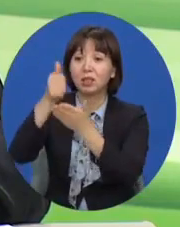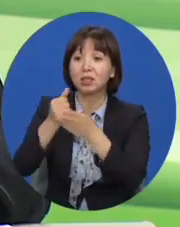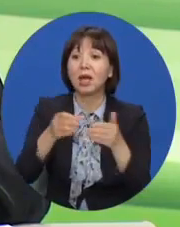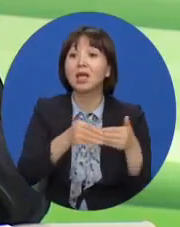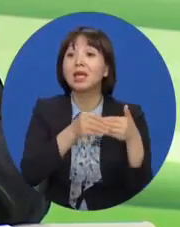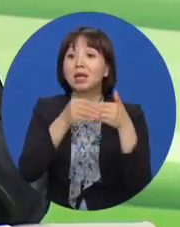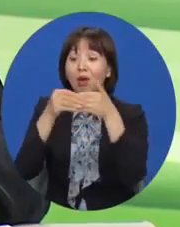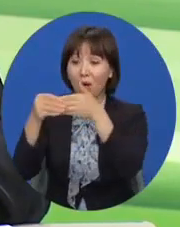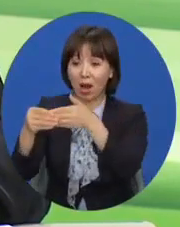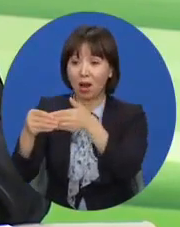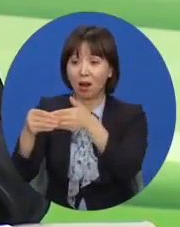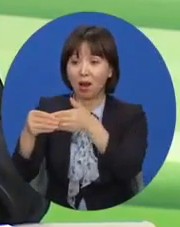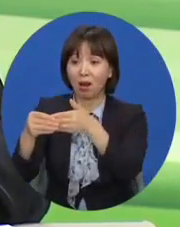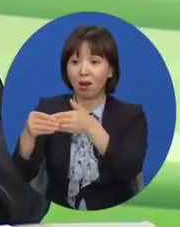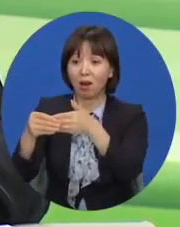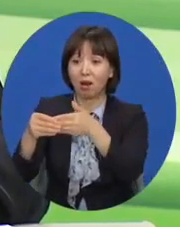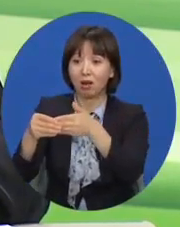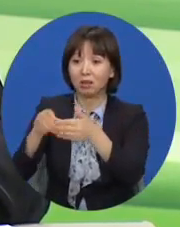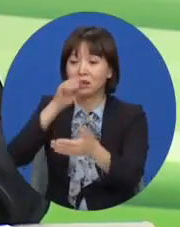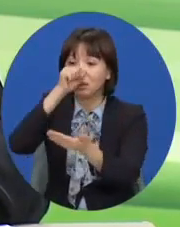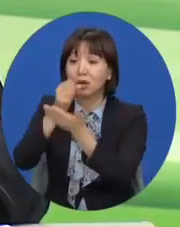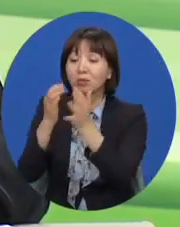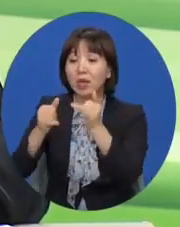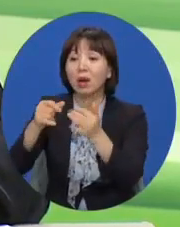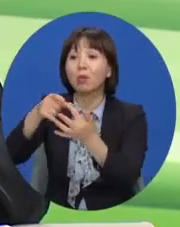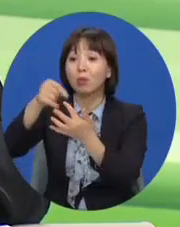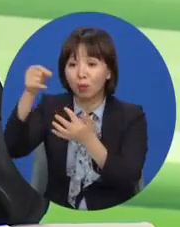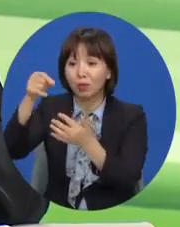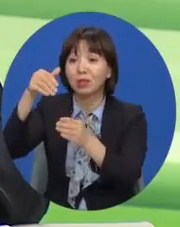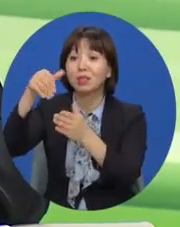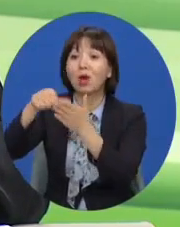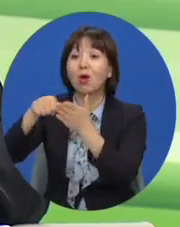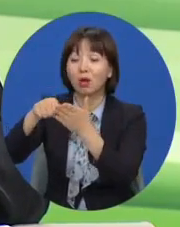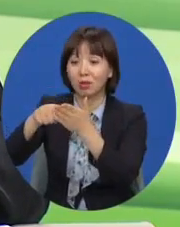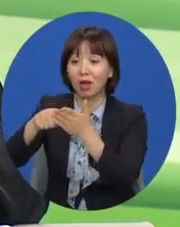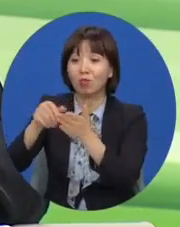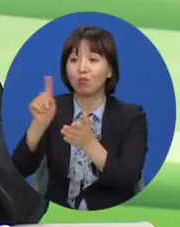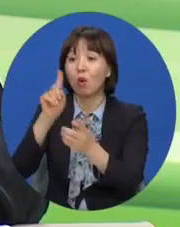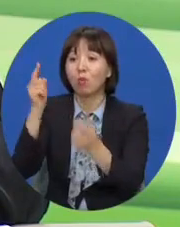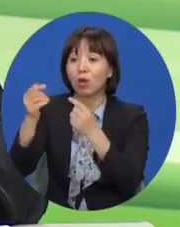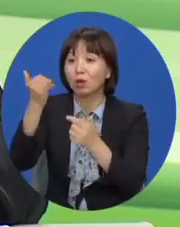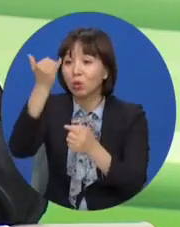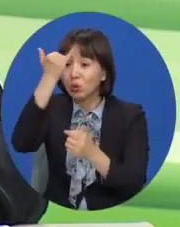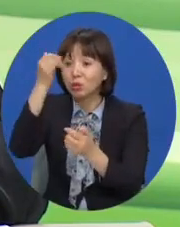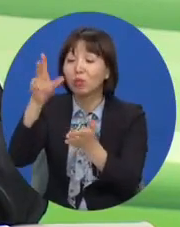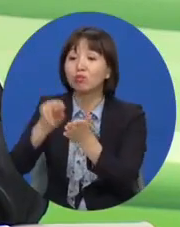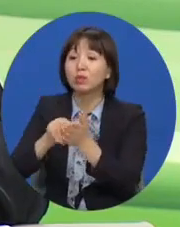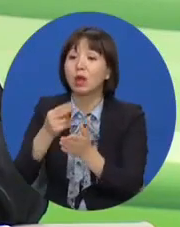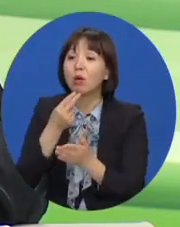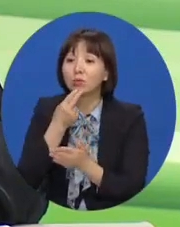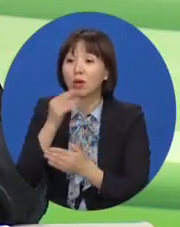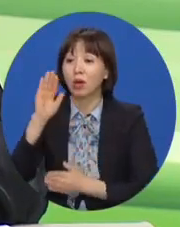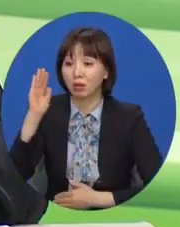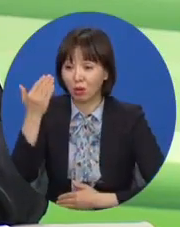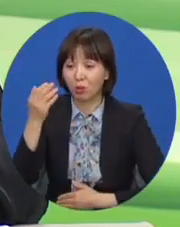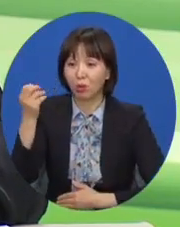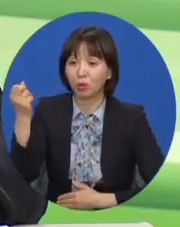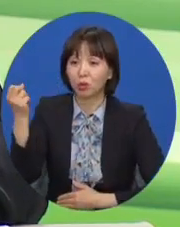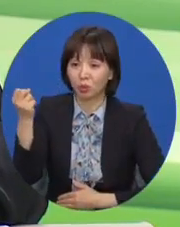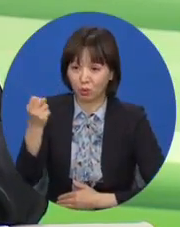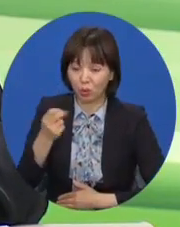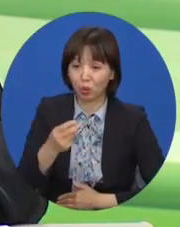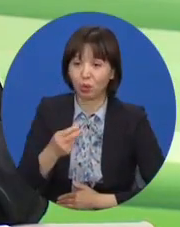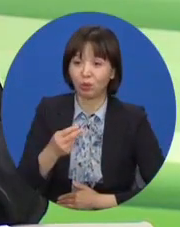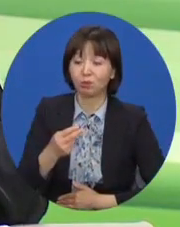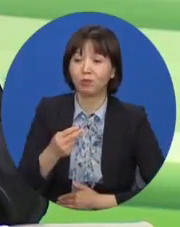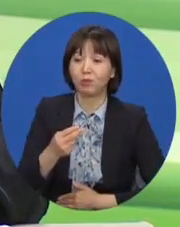이끌어갈 그런 적임자를 뽑는 선거입니다. 무엇보다도 도덕성의 문제가 없어야 되고 또 흠결이 없어야 된다고